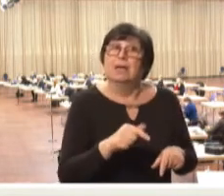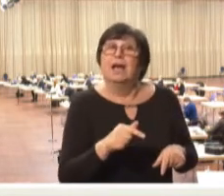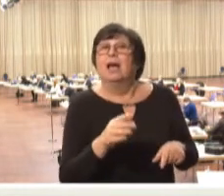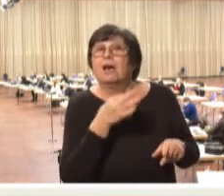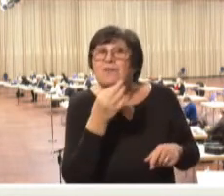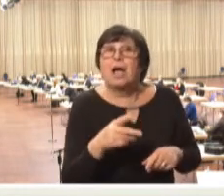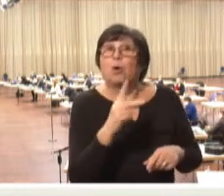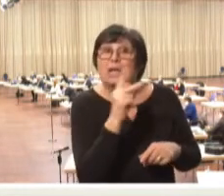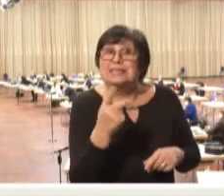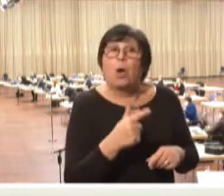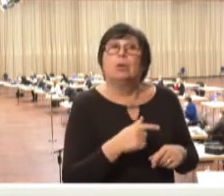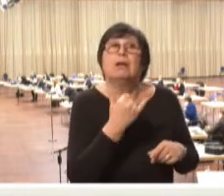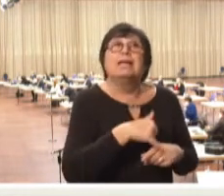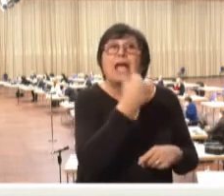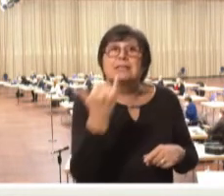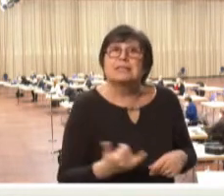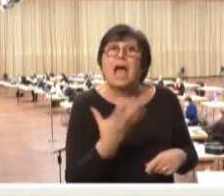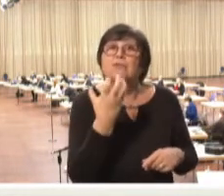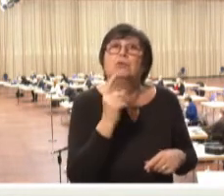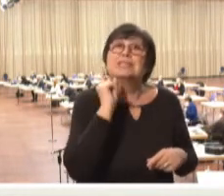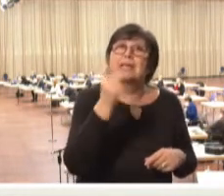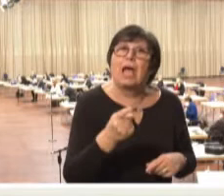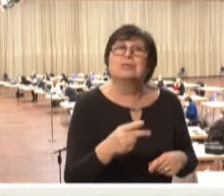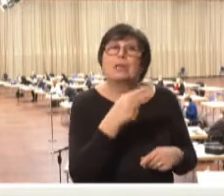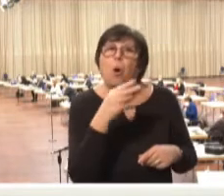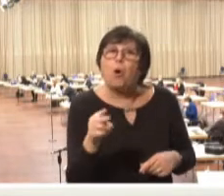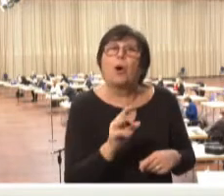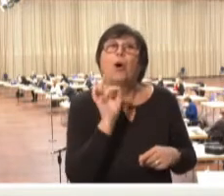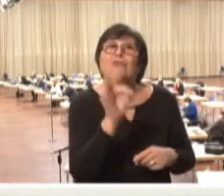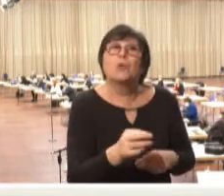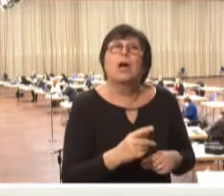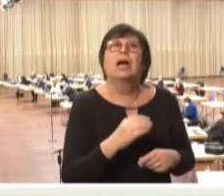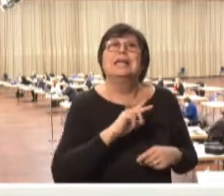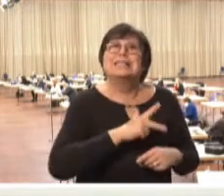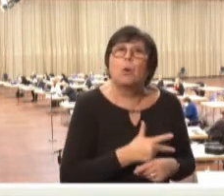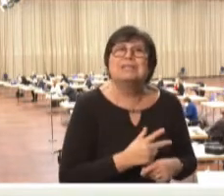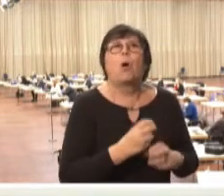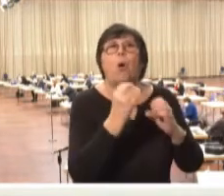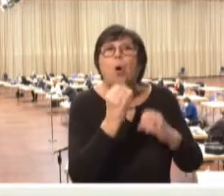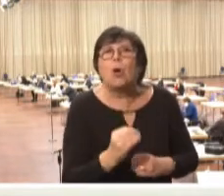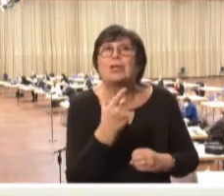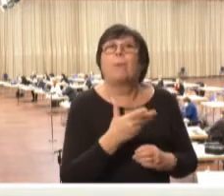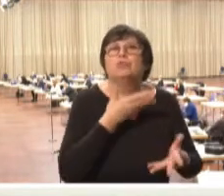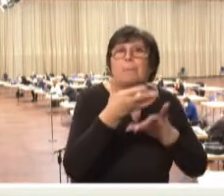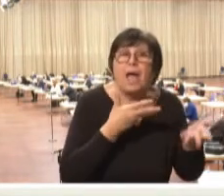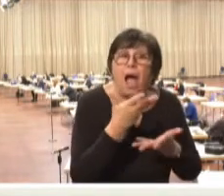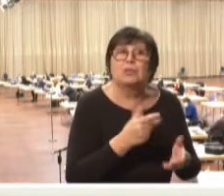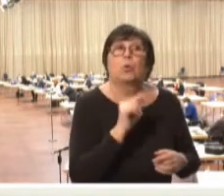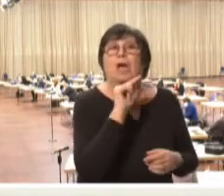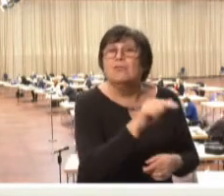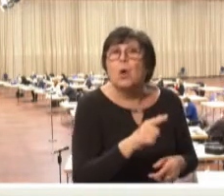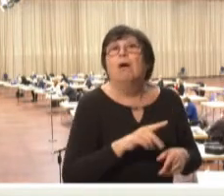die jedes Jahr 50.000 Euro für sozioökonomische Beratung gegenüber den Landwirten zum Ausdruck bringt